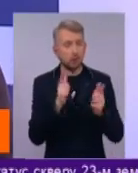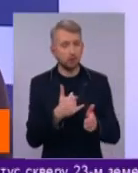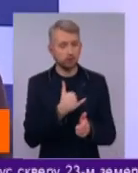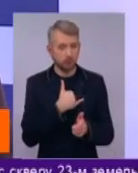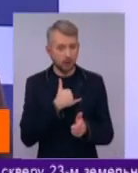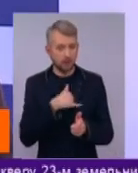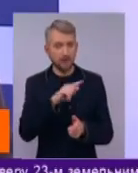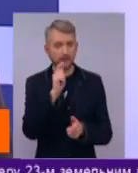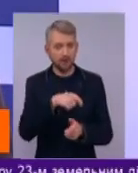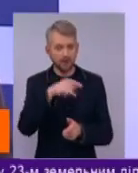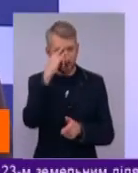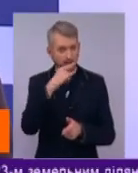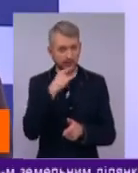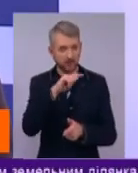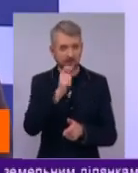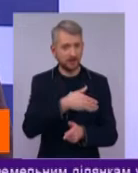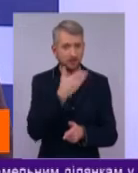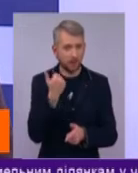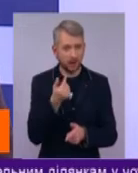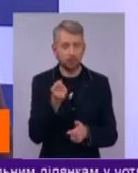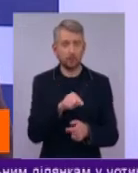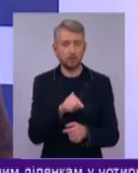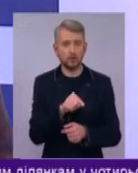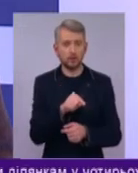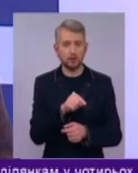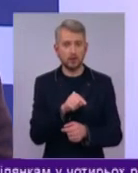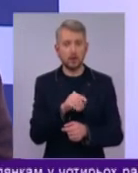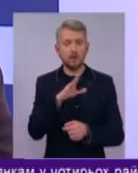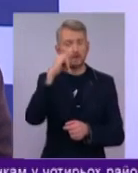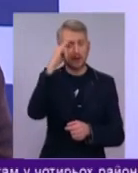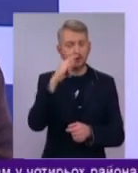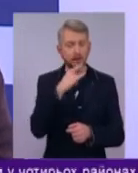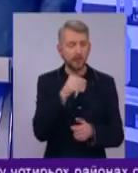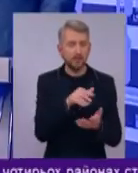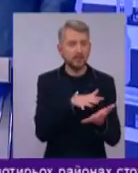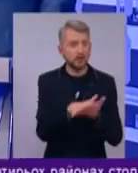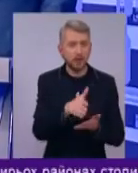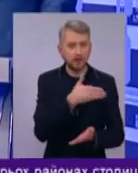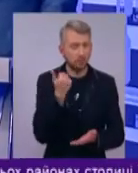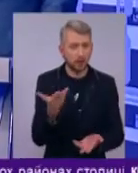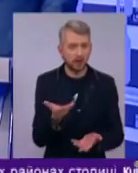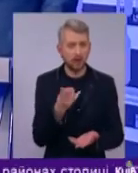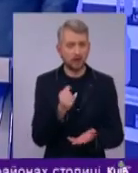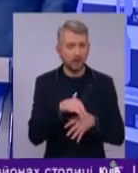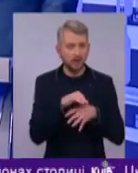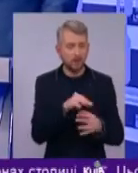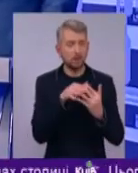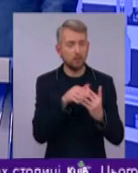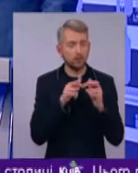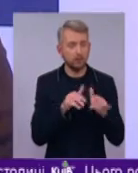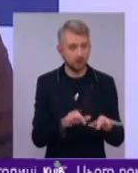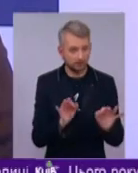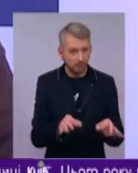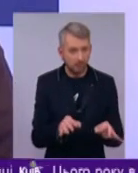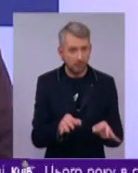йде війна, в Казахстані її немає. Тому і в Казахстані затрат немає на ведення бойових дій.